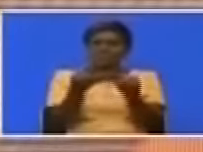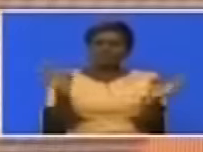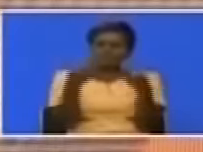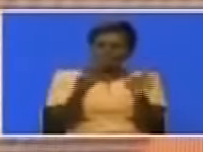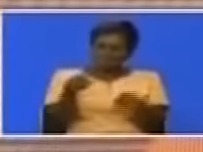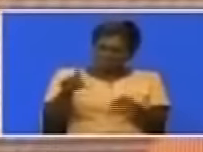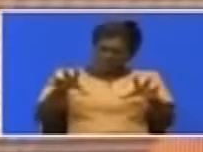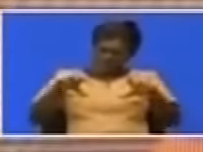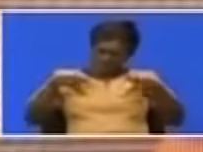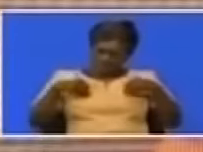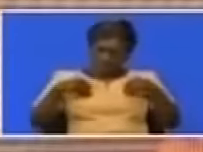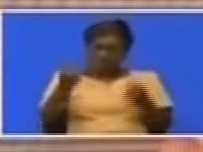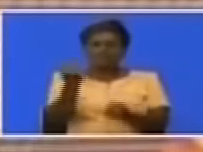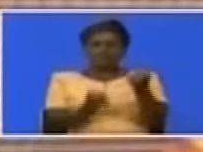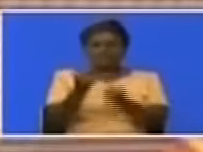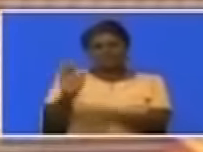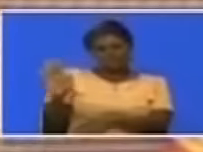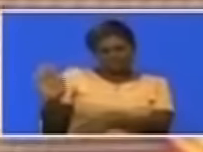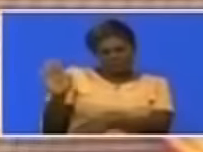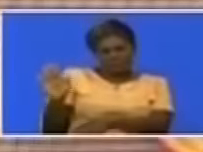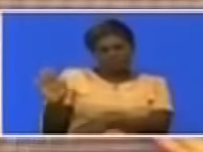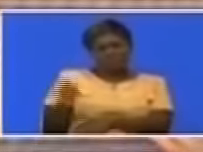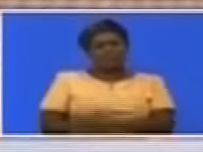ya kukiri kwamba gari lilikuwa lake.